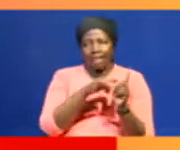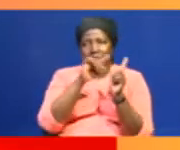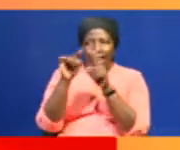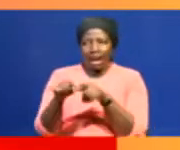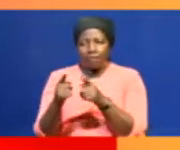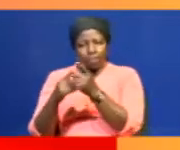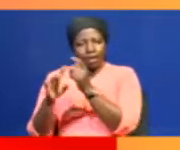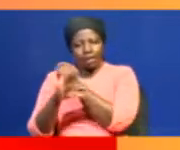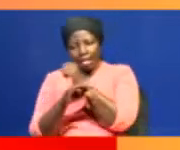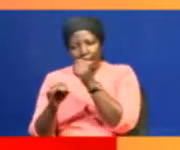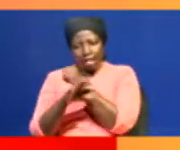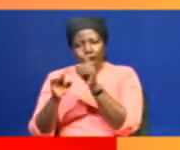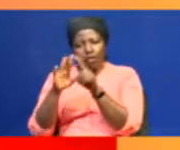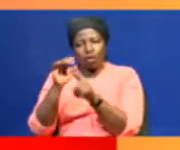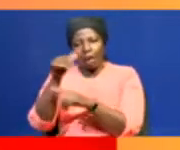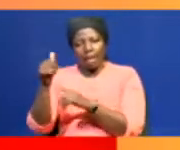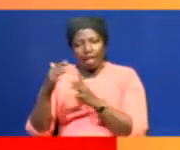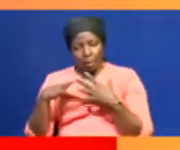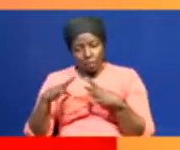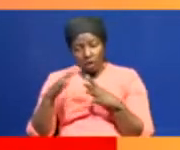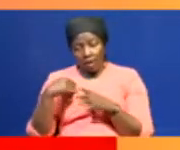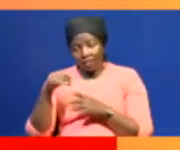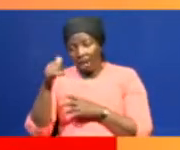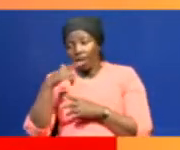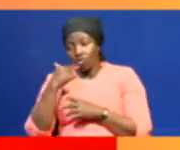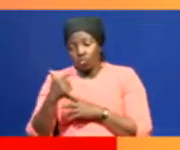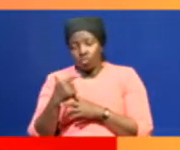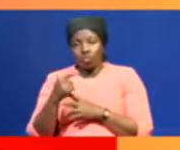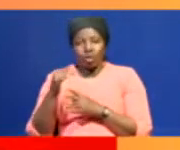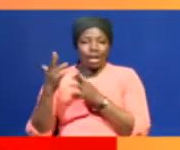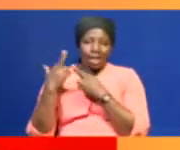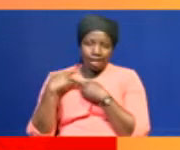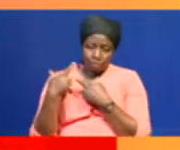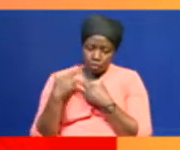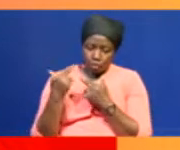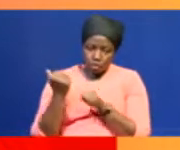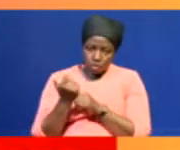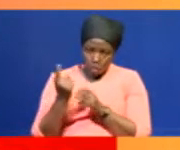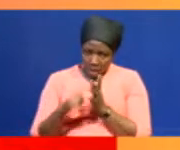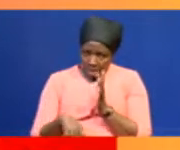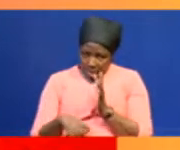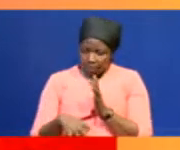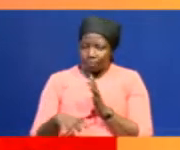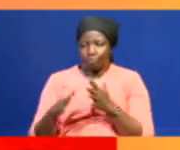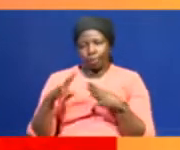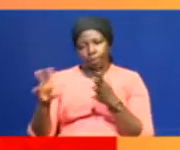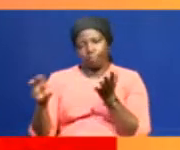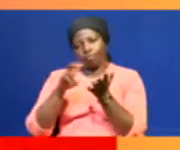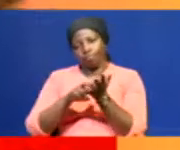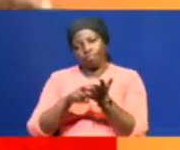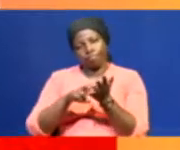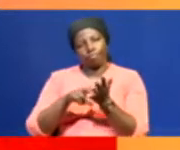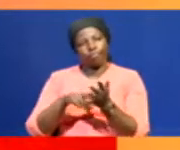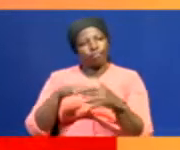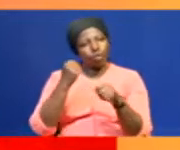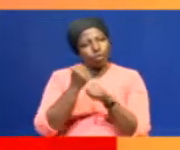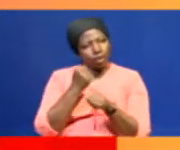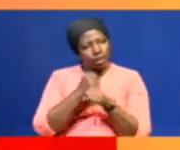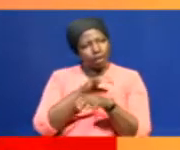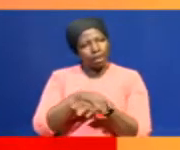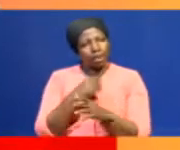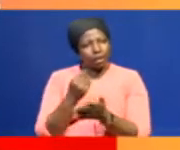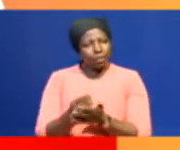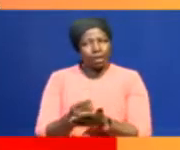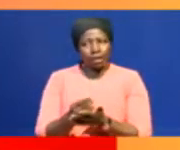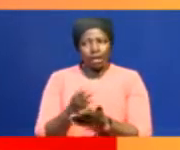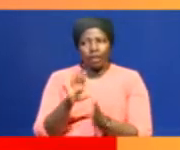bodaboda riders alinunua pikipiki yake ni ya kazi ya kubeba watu kupata fedha. So unapata kwamba huyu mwizi akishaenda kibia mtu anaenda